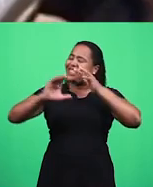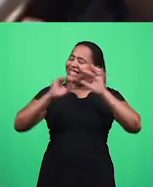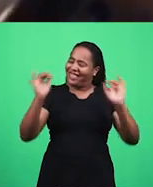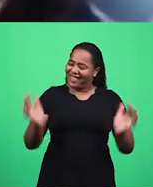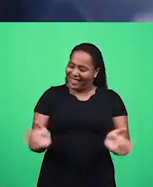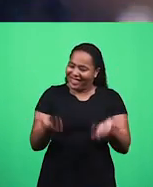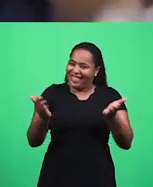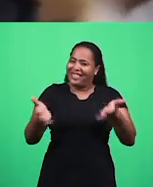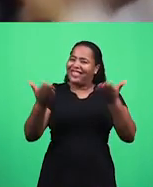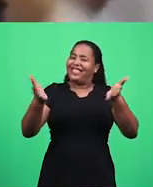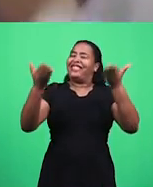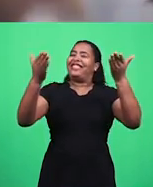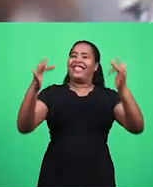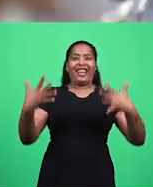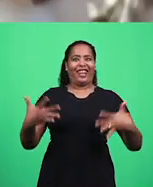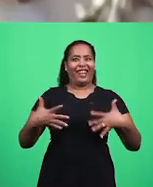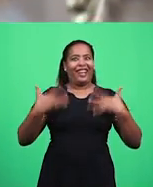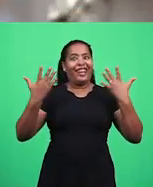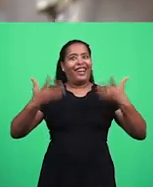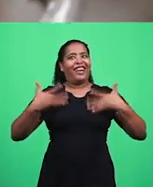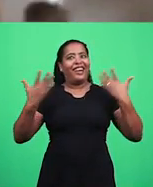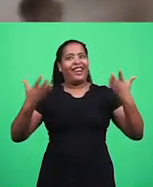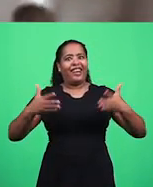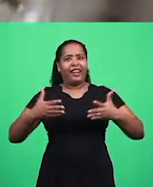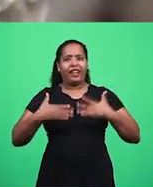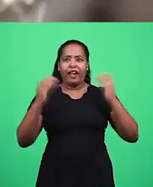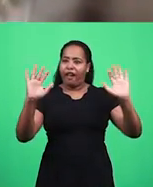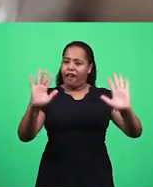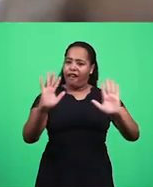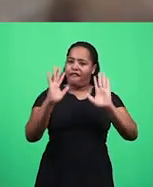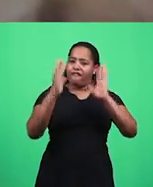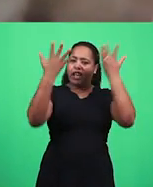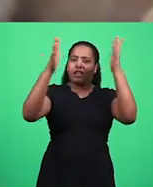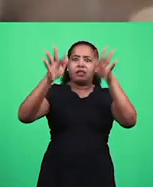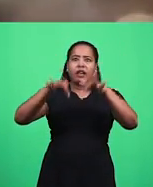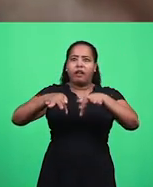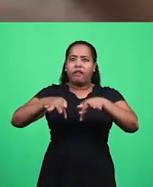мой, радуйся, народ мой, ибо пир этот не закончится.